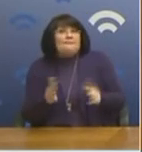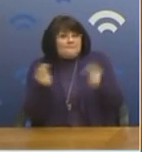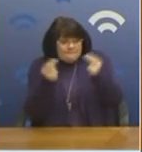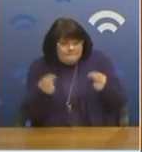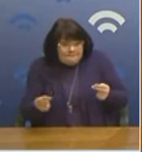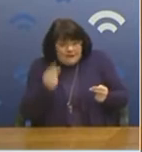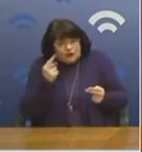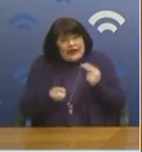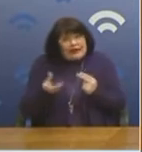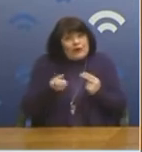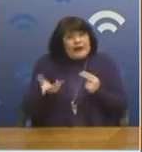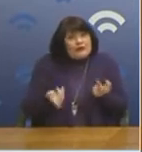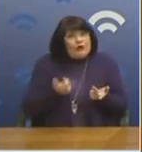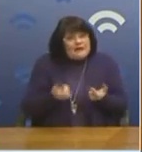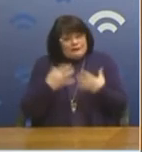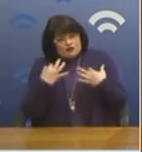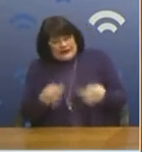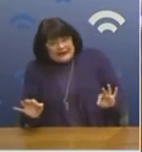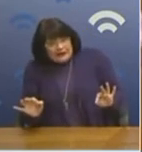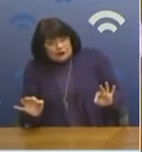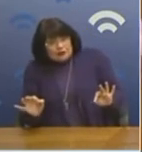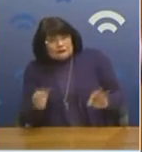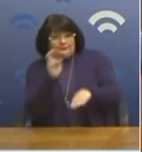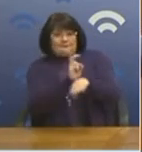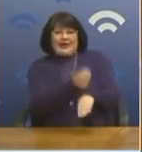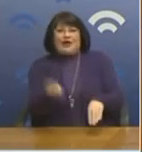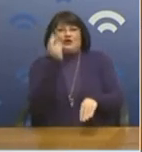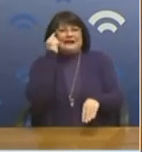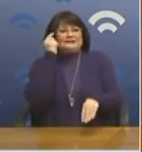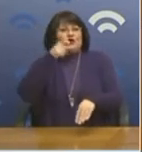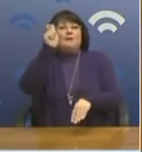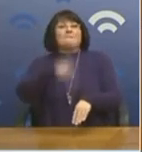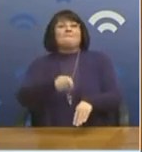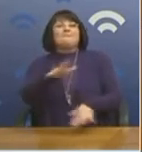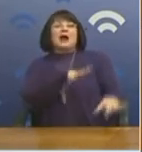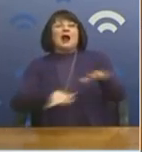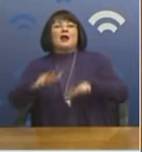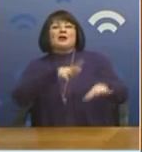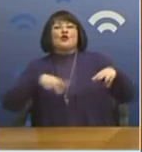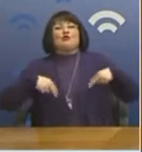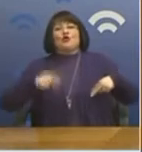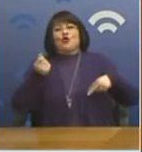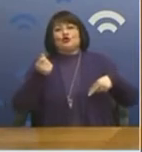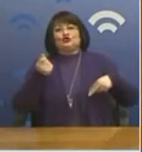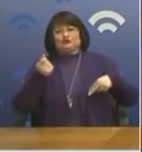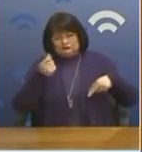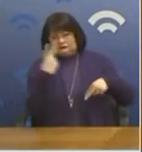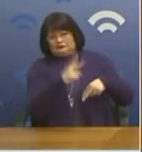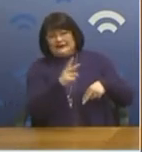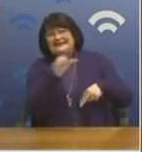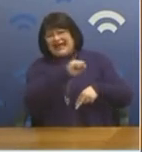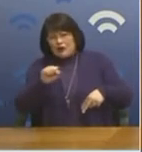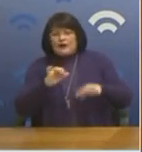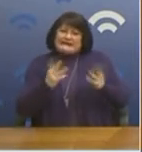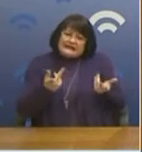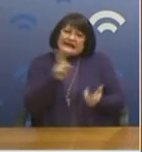πως κάνατε το δημοσιονομικό κενό πλεόνασμα και όχι κάποιο μαγικό ραβδί που έχει ο κύριος Σταϊκούρας και ο κύριος Μητσοτάκης? Είναι ή δεν